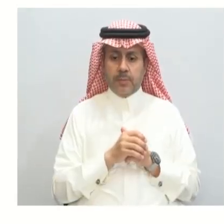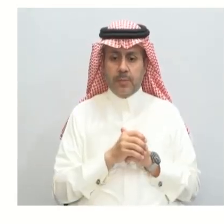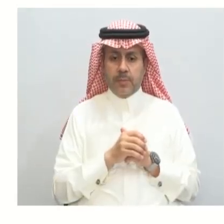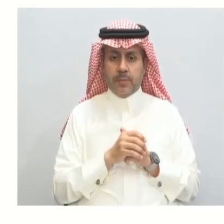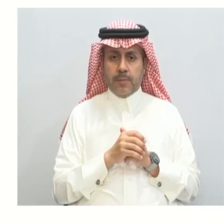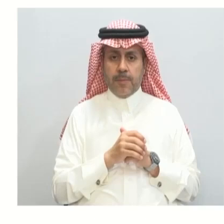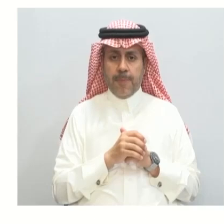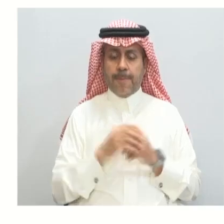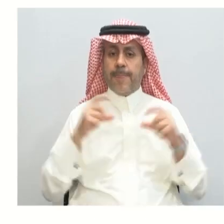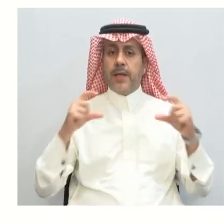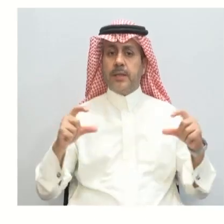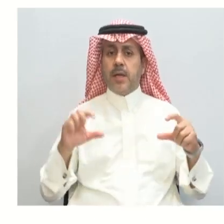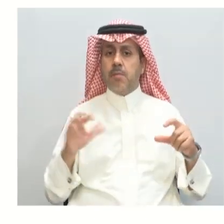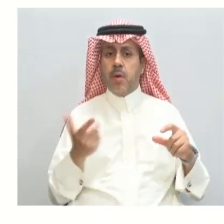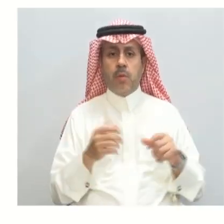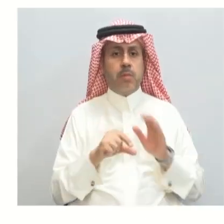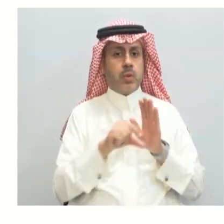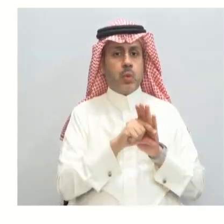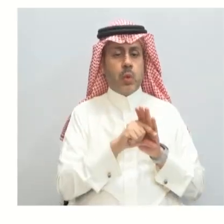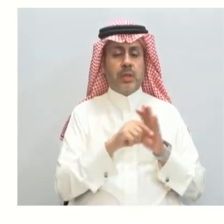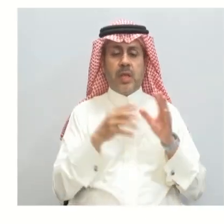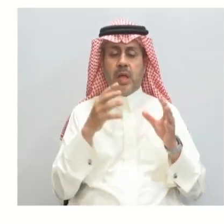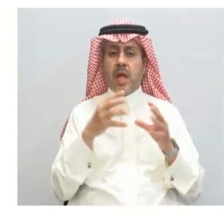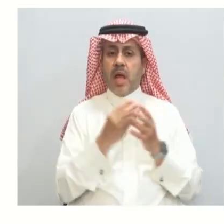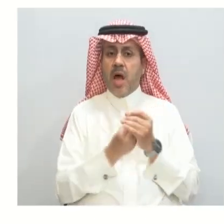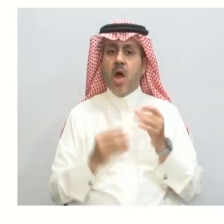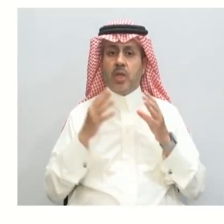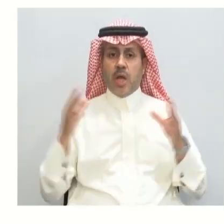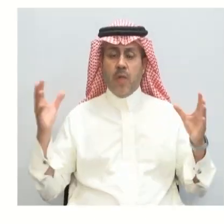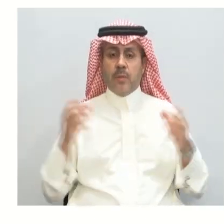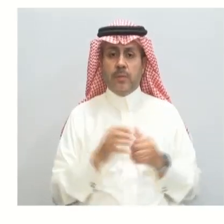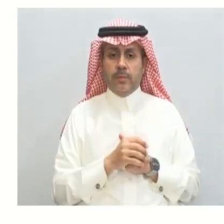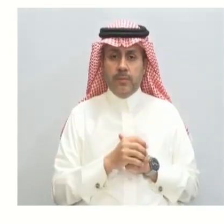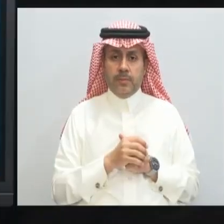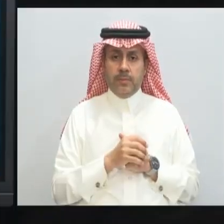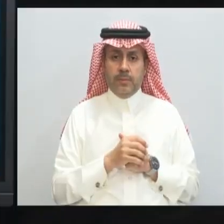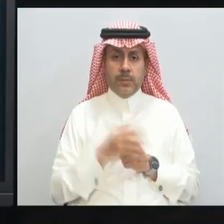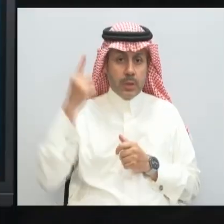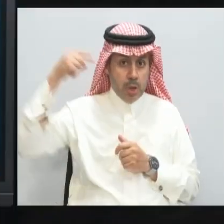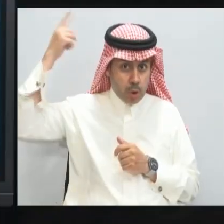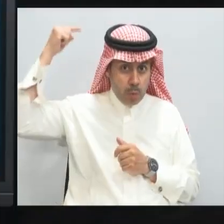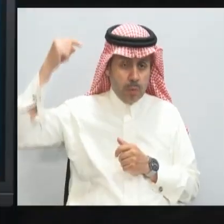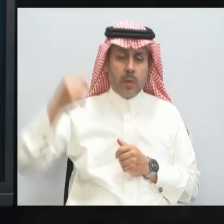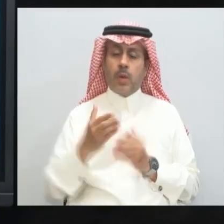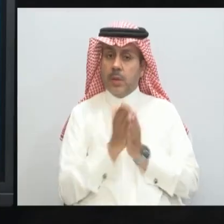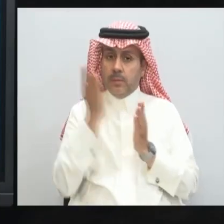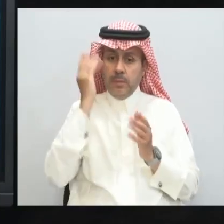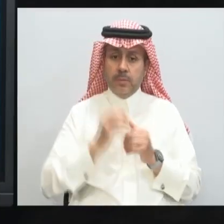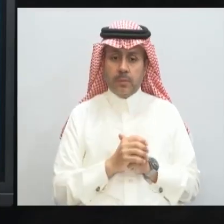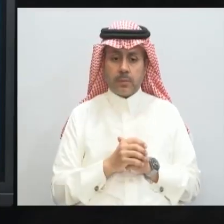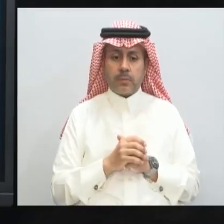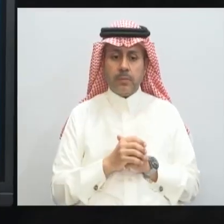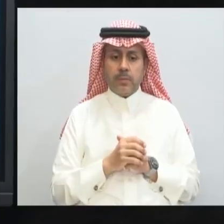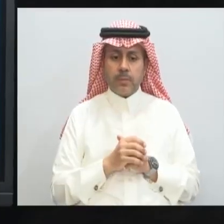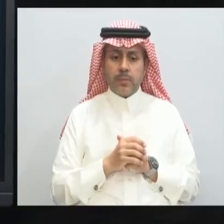يوم القيامه ما الدليل على ذلك من سوره التكاثر استرجعوا ما اخذنا وتذكروا ثم